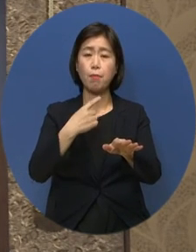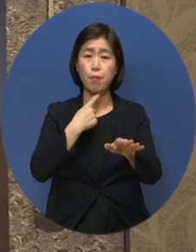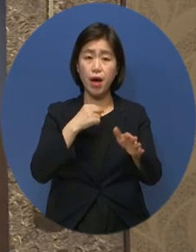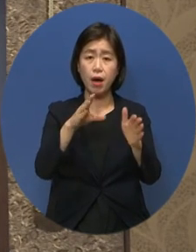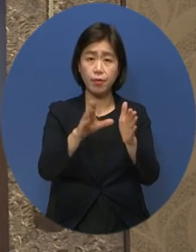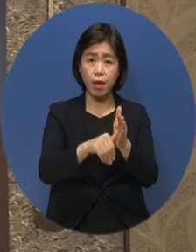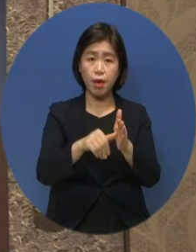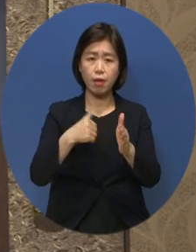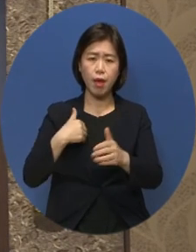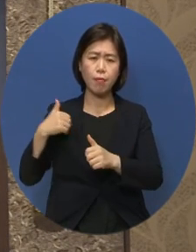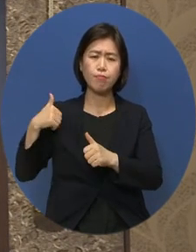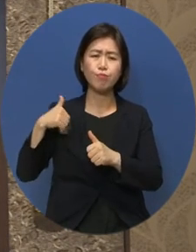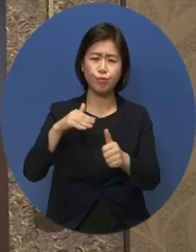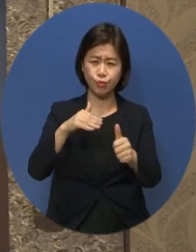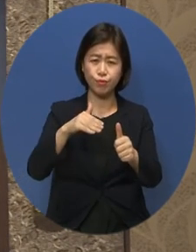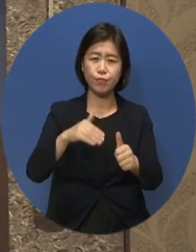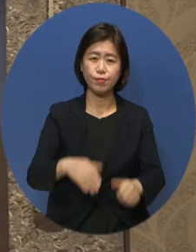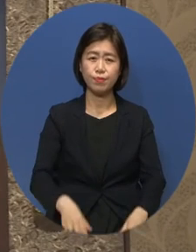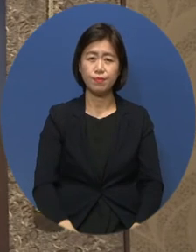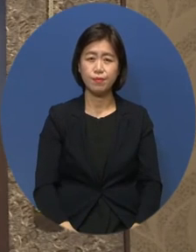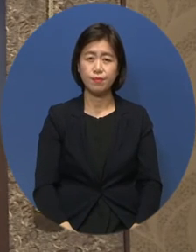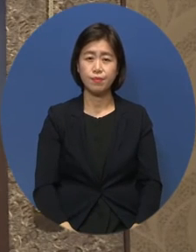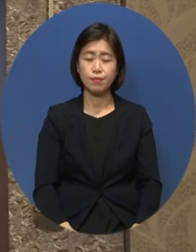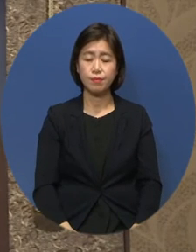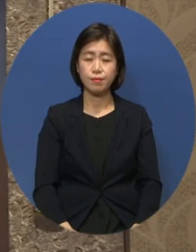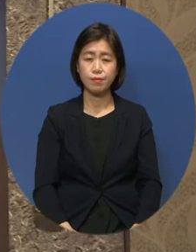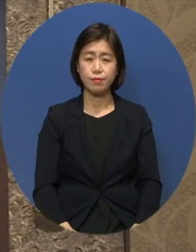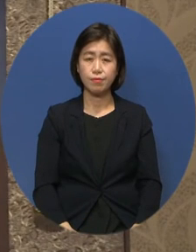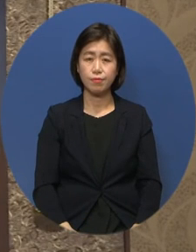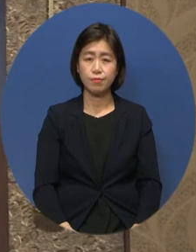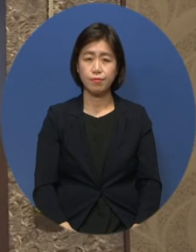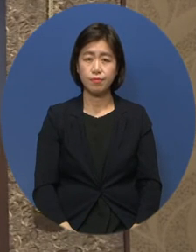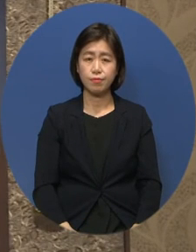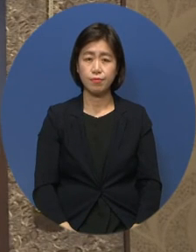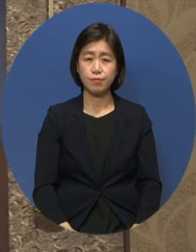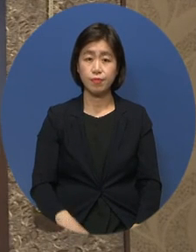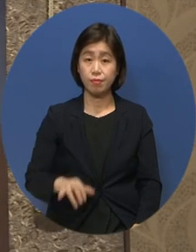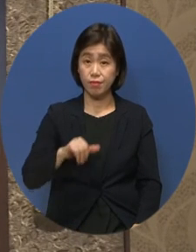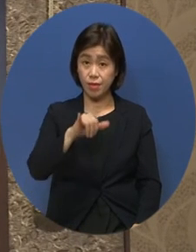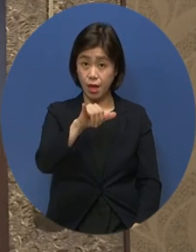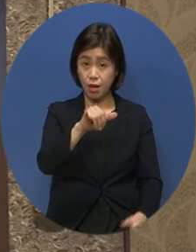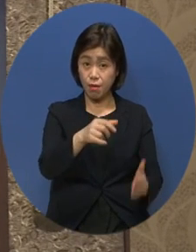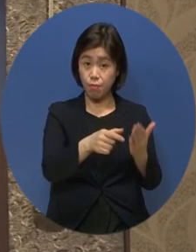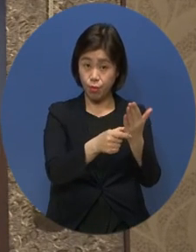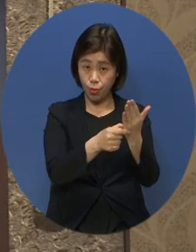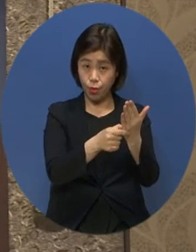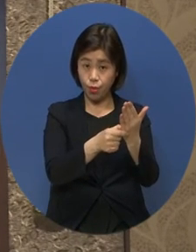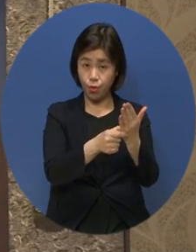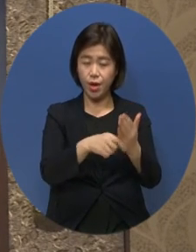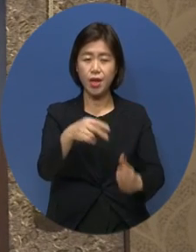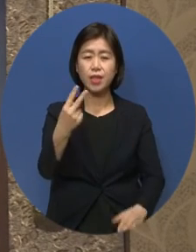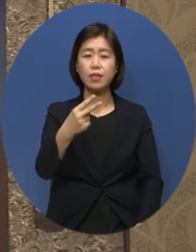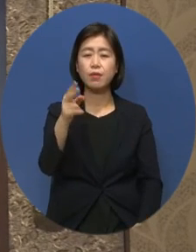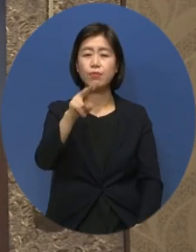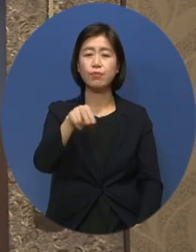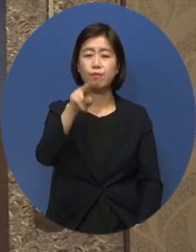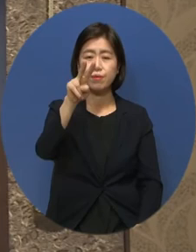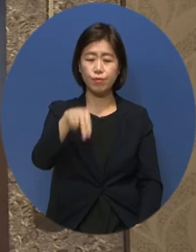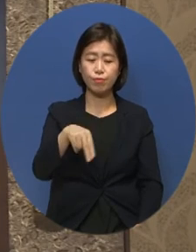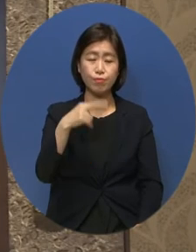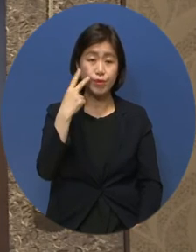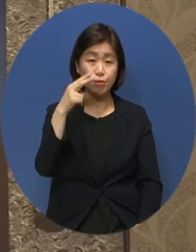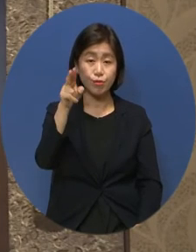파괴 분 된 일이었습니다 4 어 비행기 티켓과 그 다음에 2000 불의 미화를